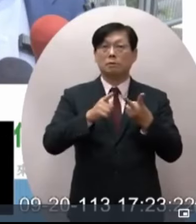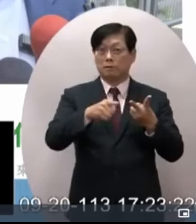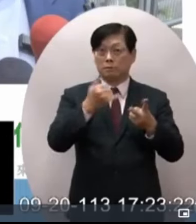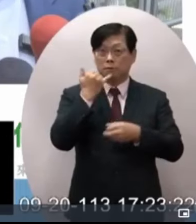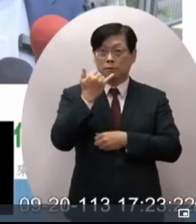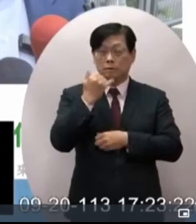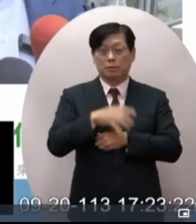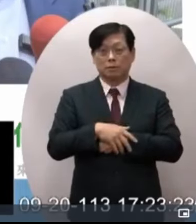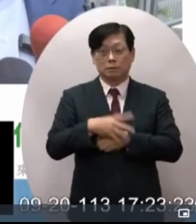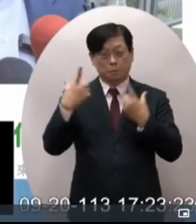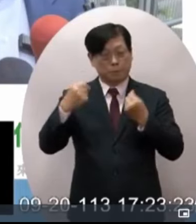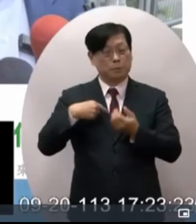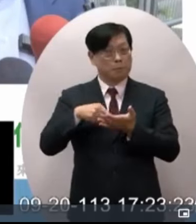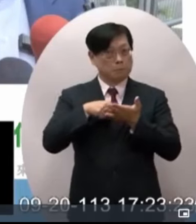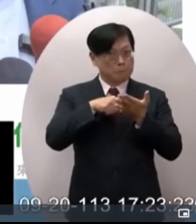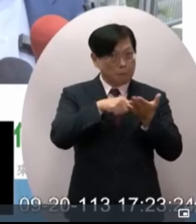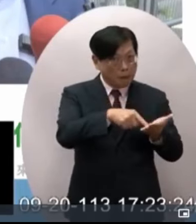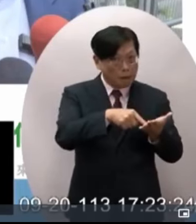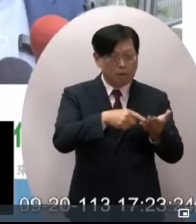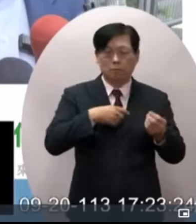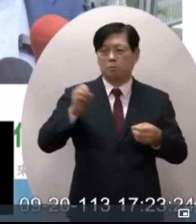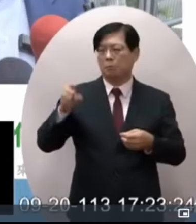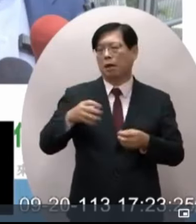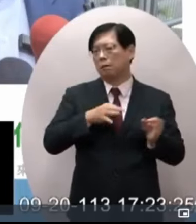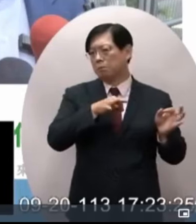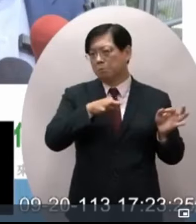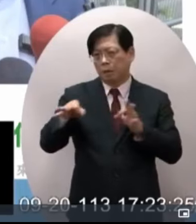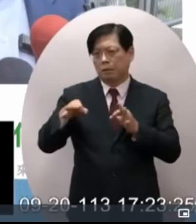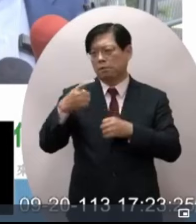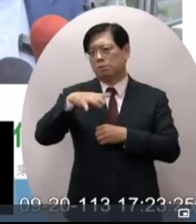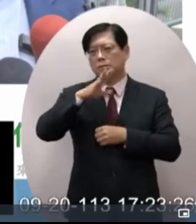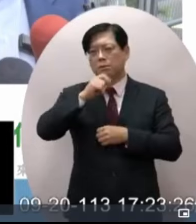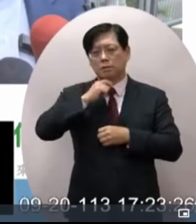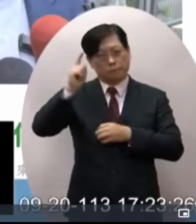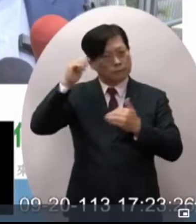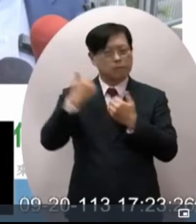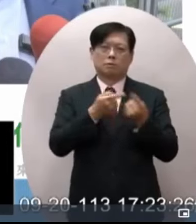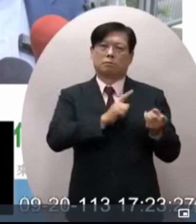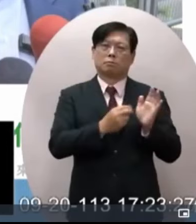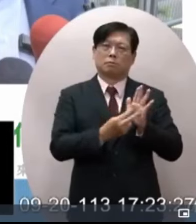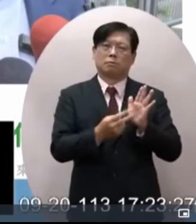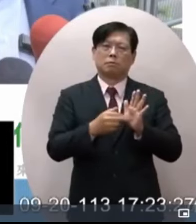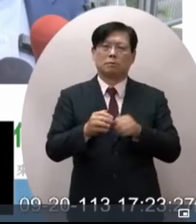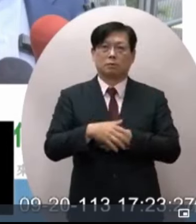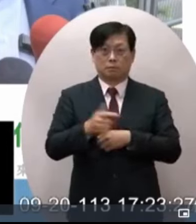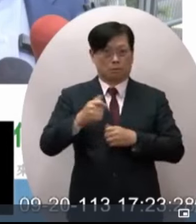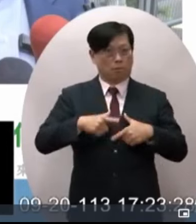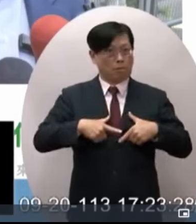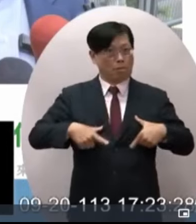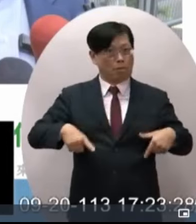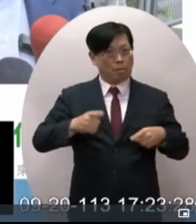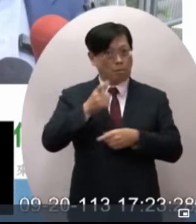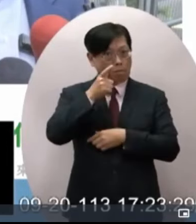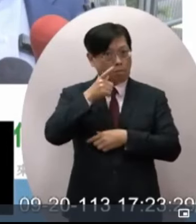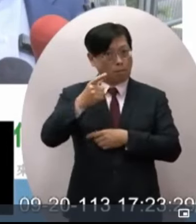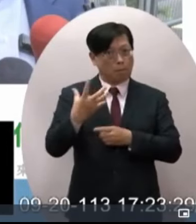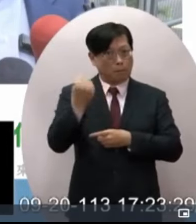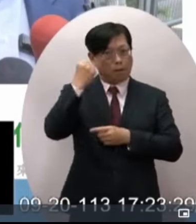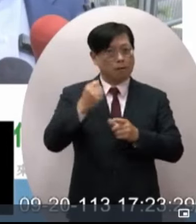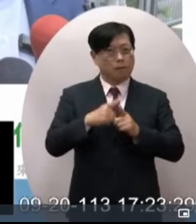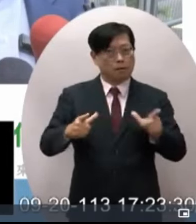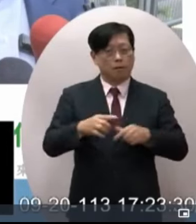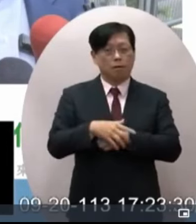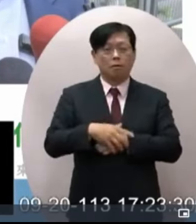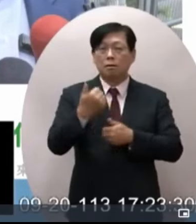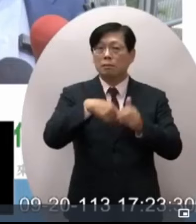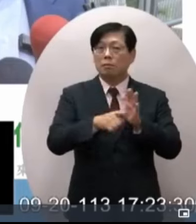以人家要去申请，然后你说反应就是反对，你看这是你自己说的，你们这么大的权力，